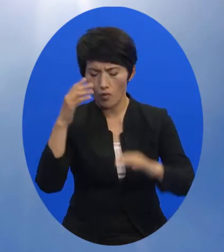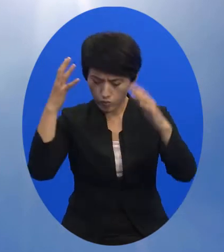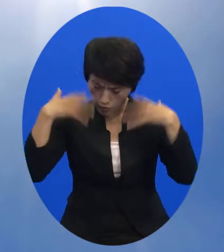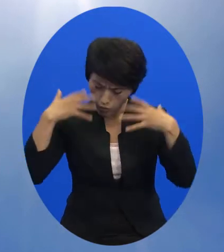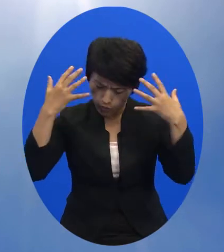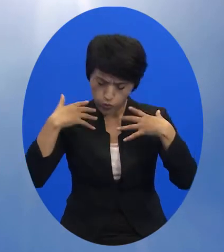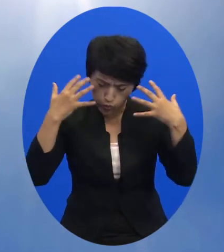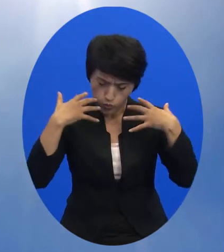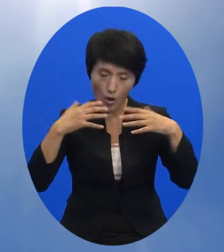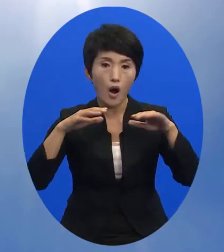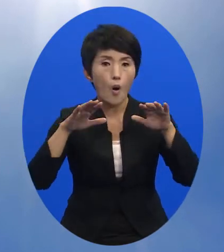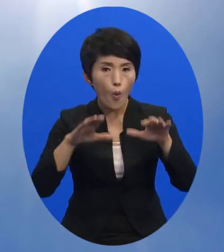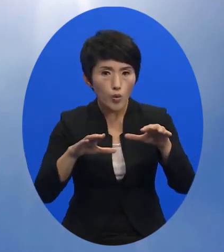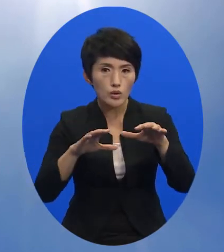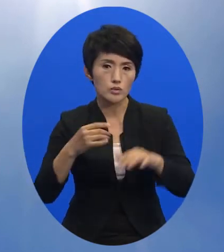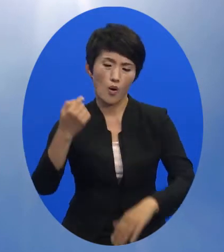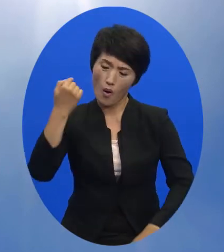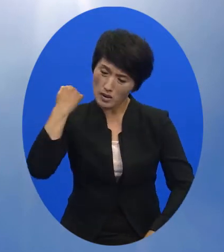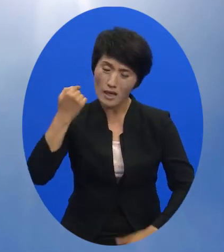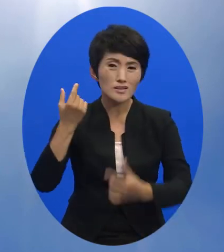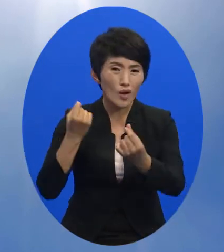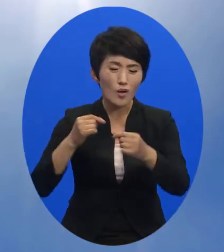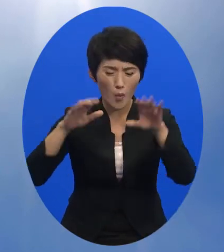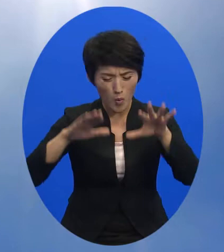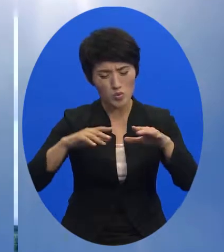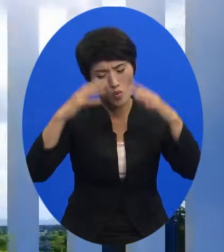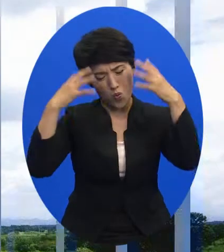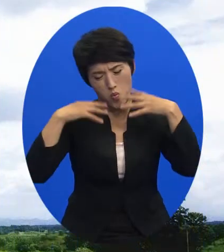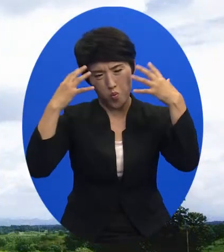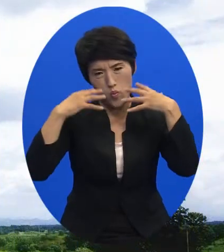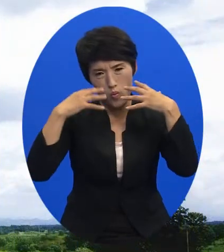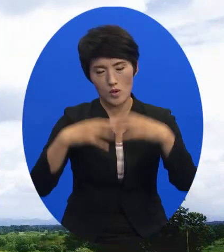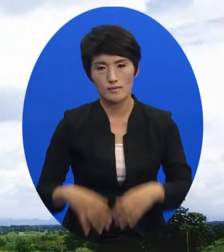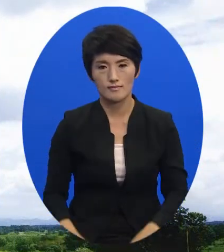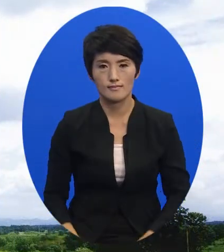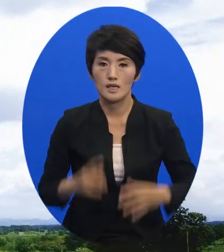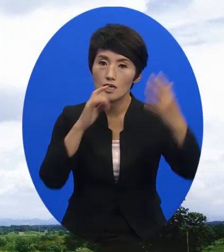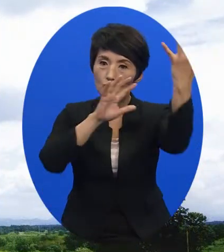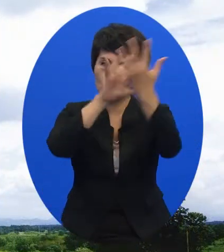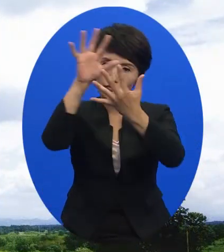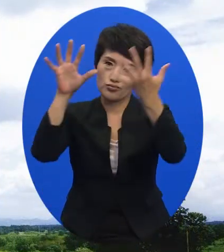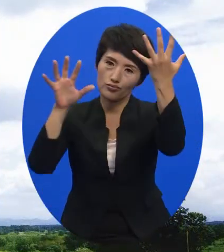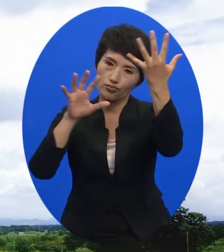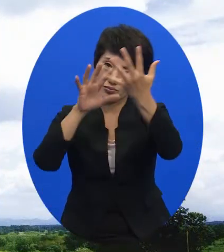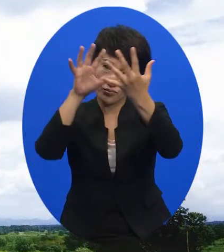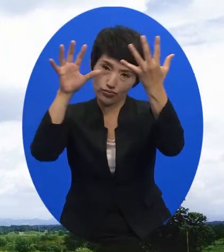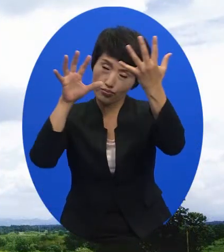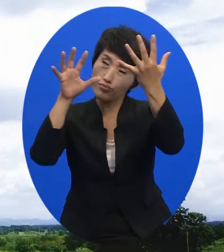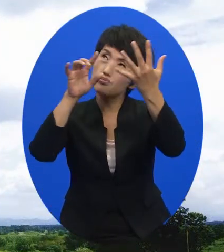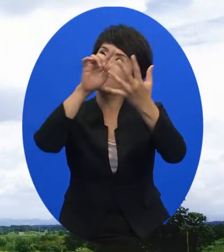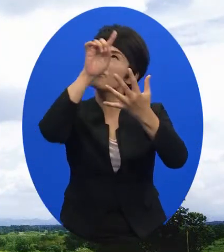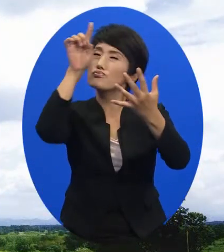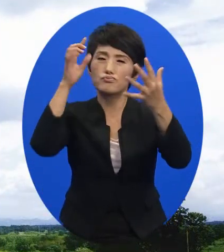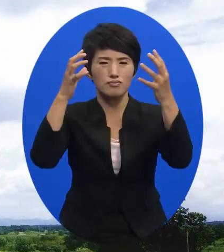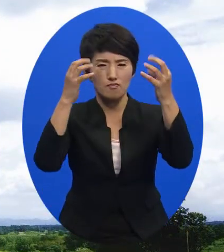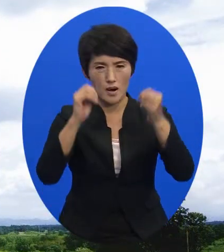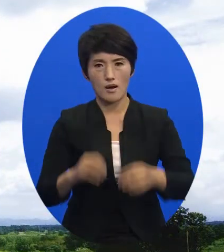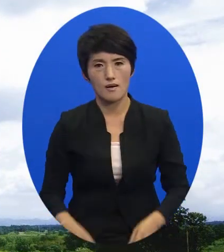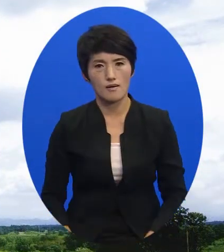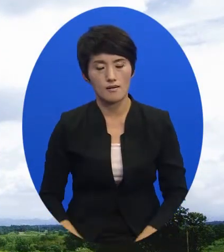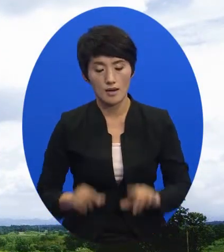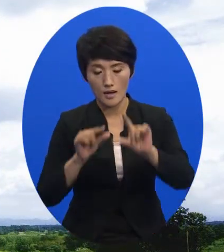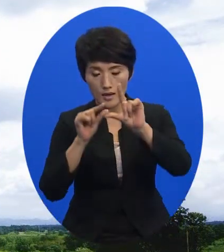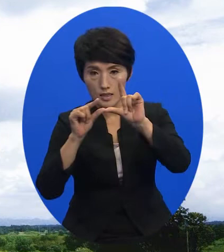어제에 이어 오늘도 열대야가 나타날 가능성이 있습니다. 구름 모습 보시면 전국이 대체로 구름 낀 하늘을 보이고 있고요.